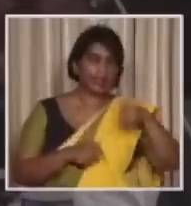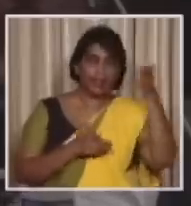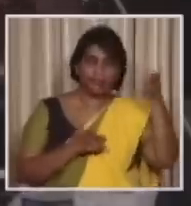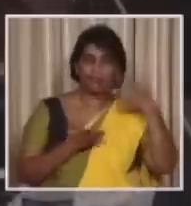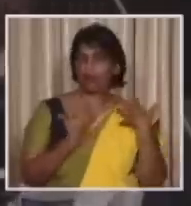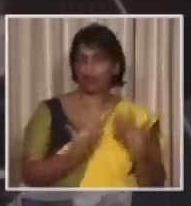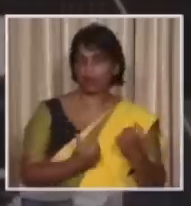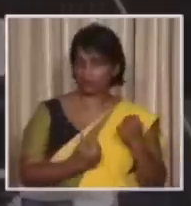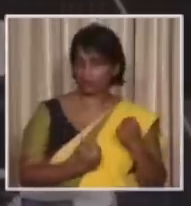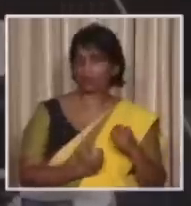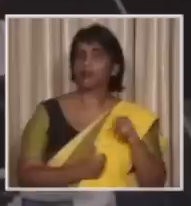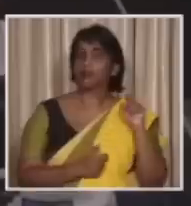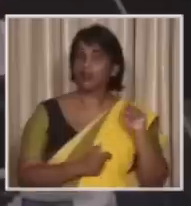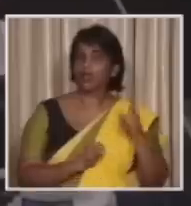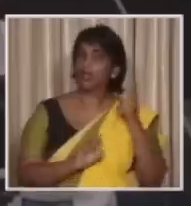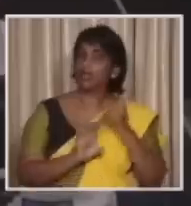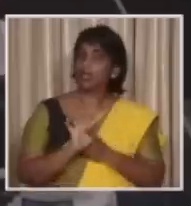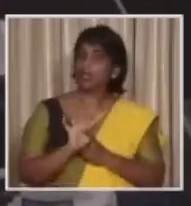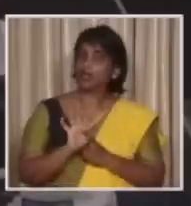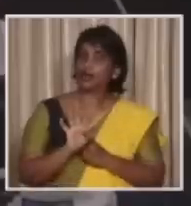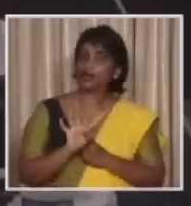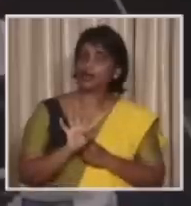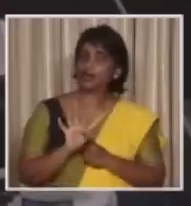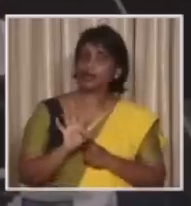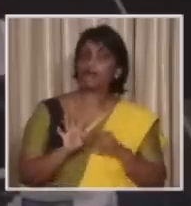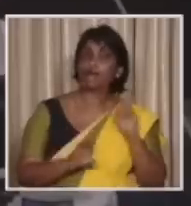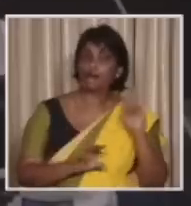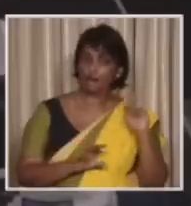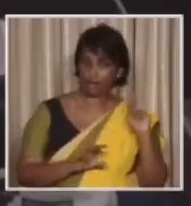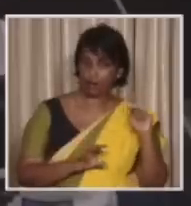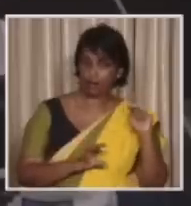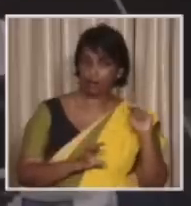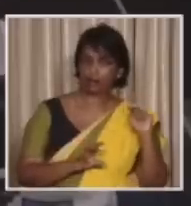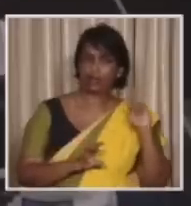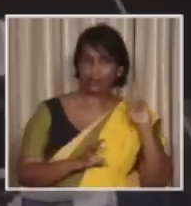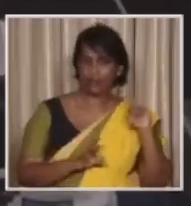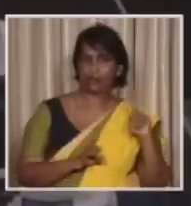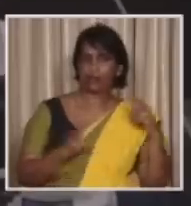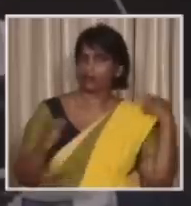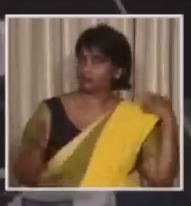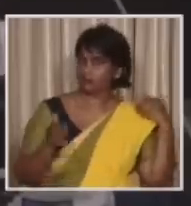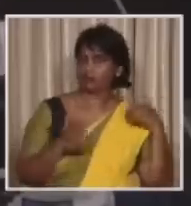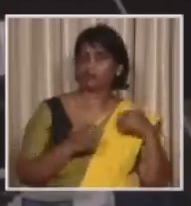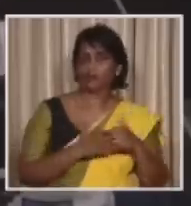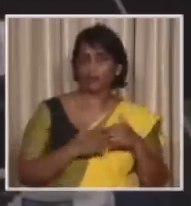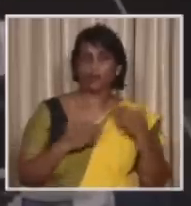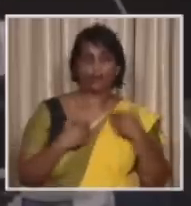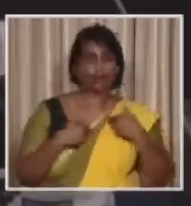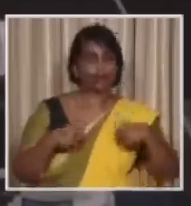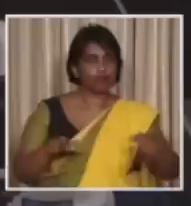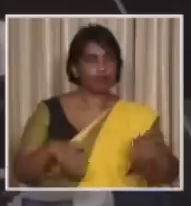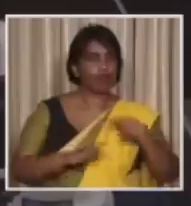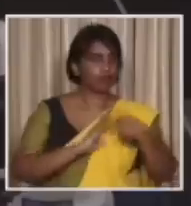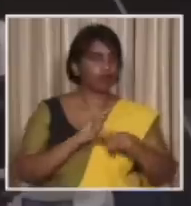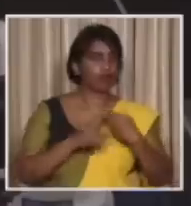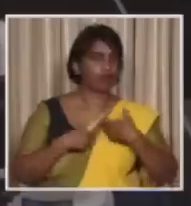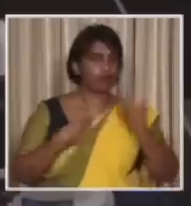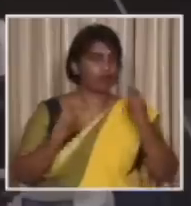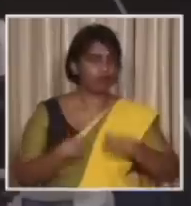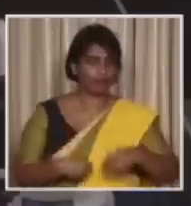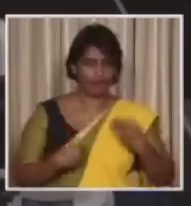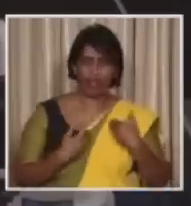හොයාගත්තා. දැන් අවුරුදු 20කට 21ක් වෙනවා අපි තාමත් රටක් විදියට අසමත්